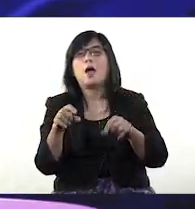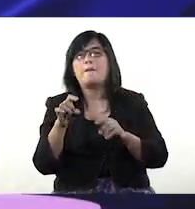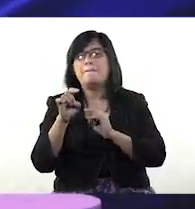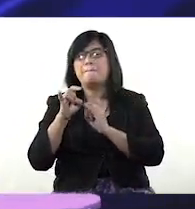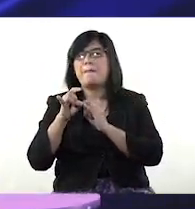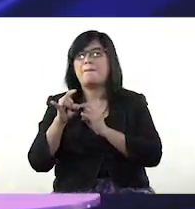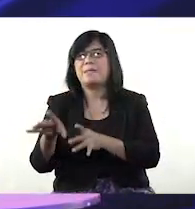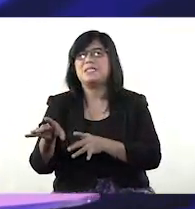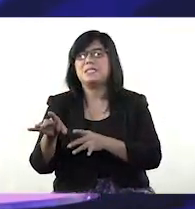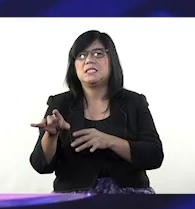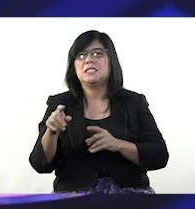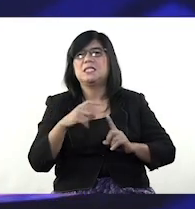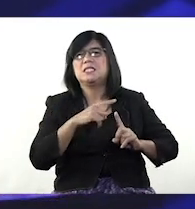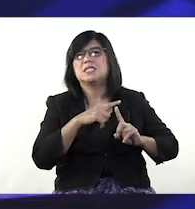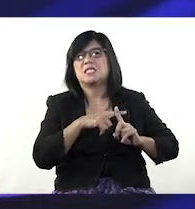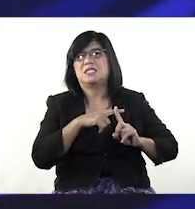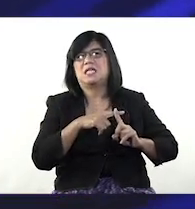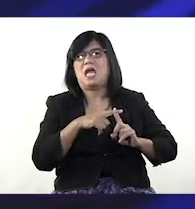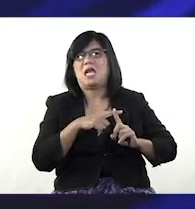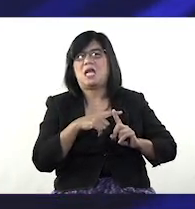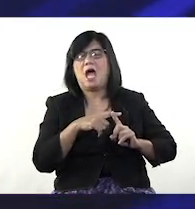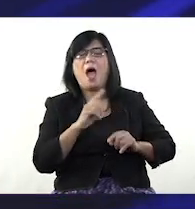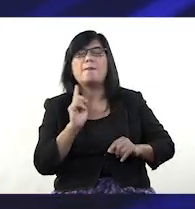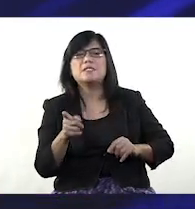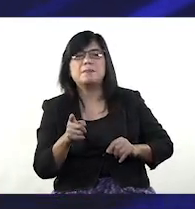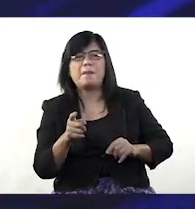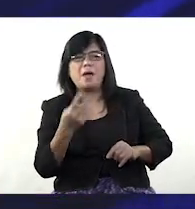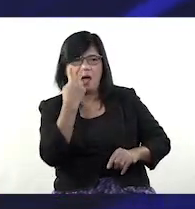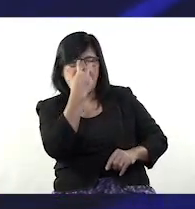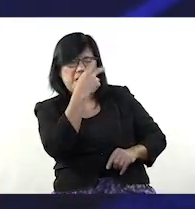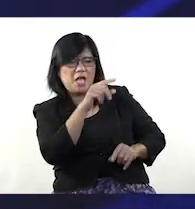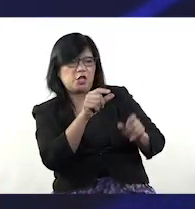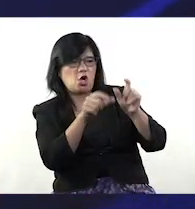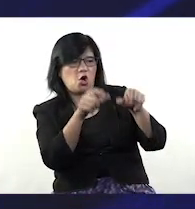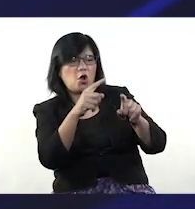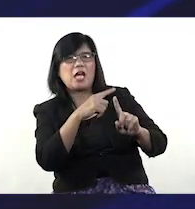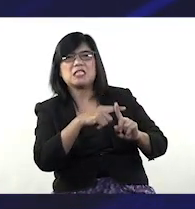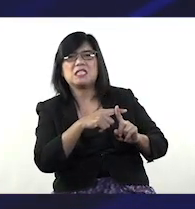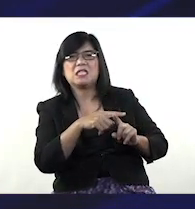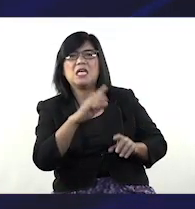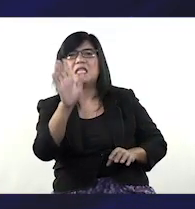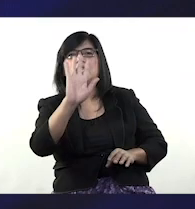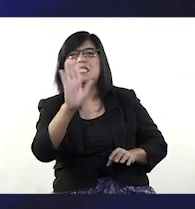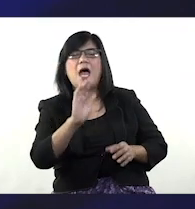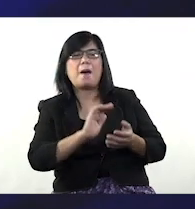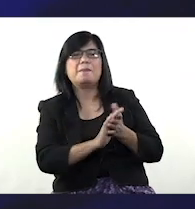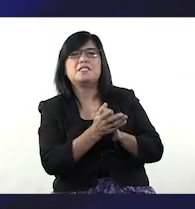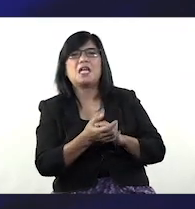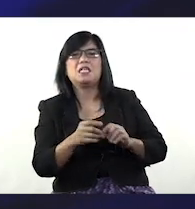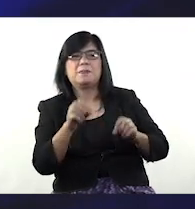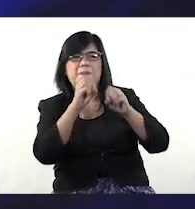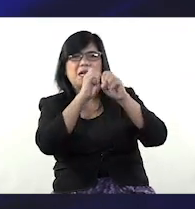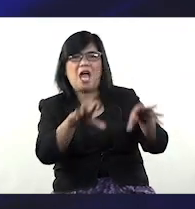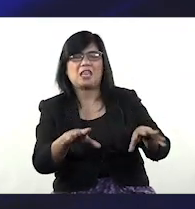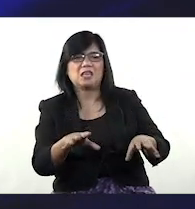kekristenan karena lihat orang Kristen yang tidak jadi berkat Hai lihat orang Kristen yang hidupnya